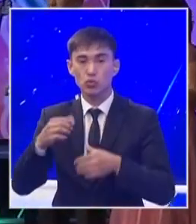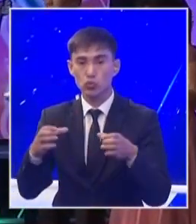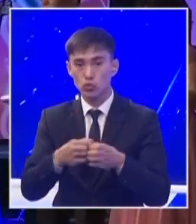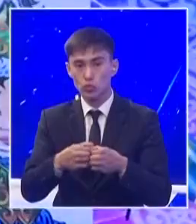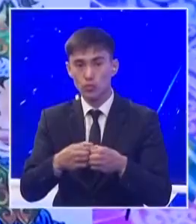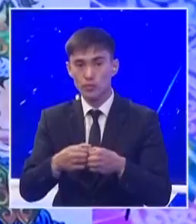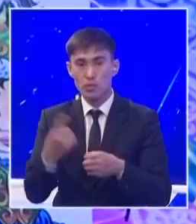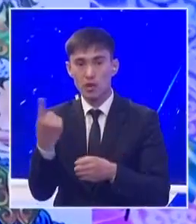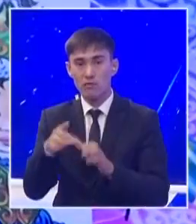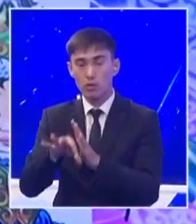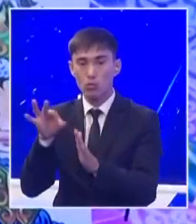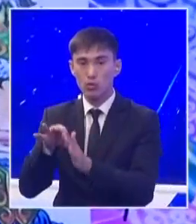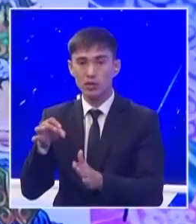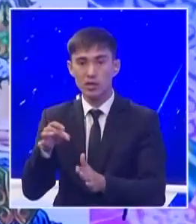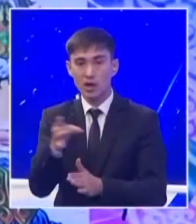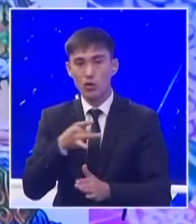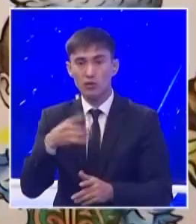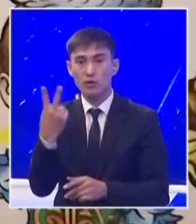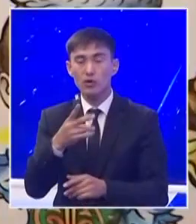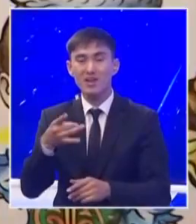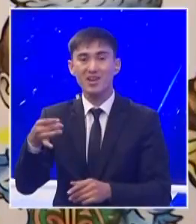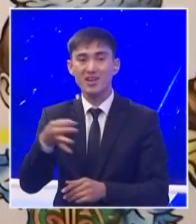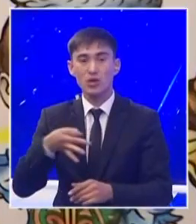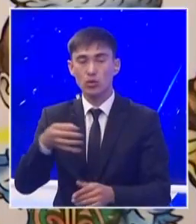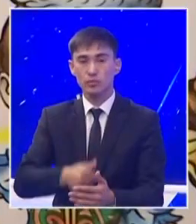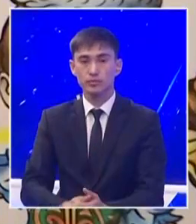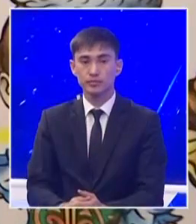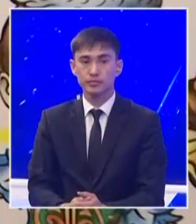районный отборочный, второй региональный. В этом году,